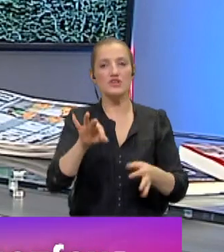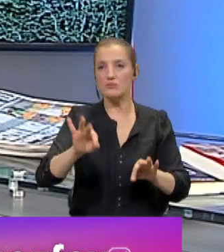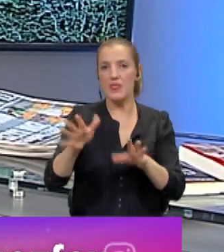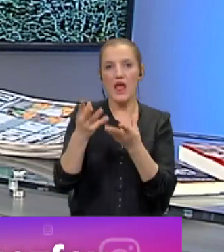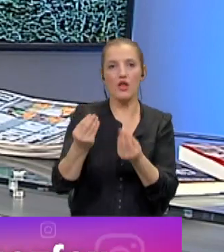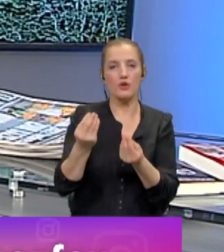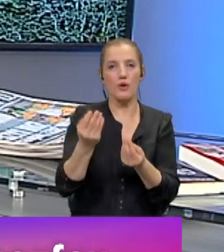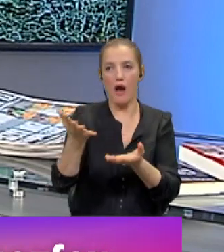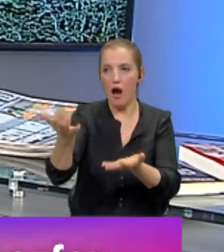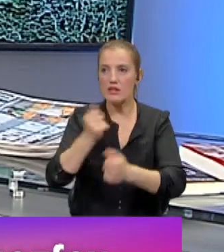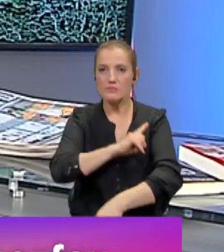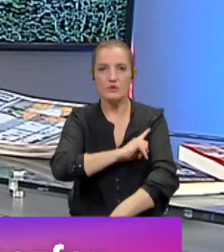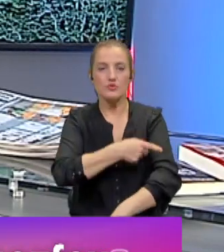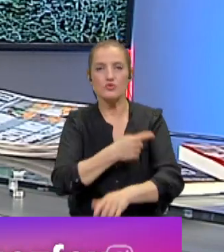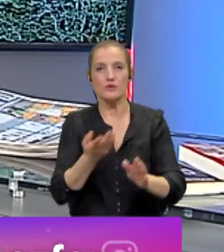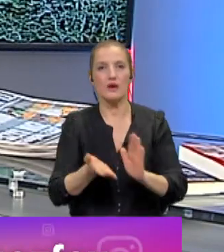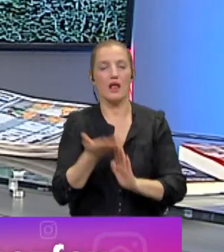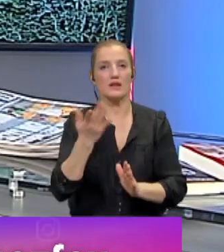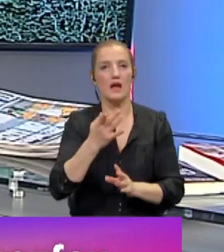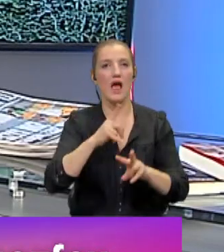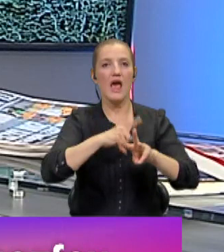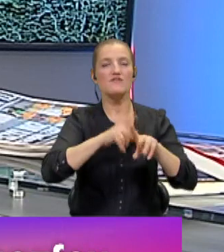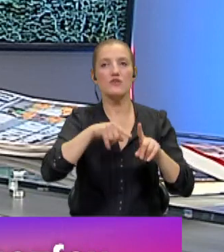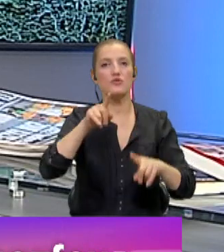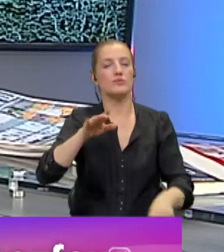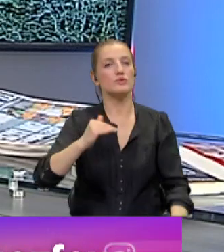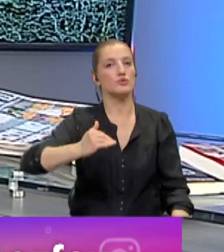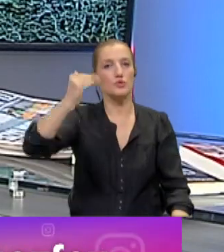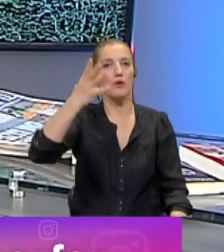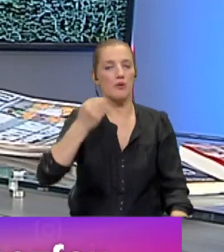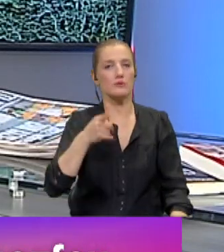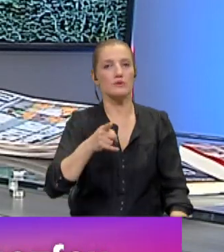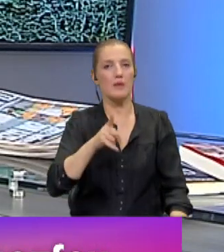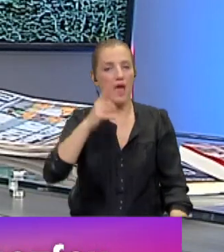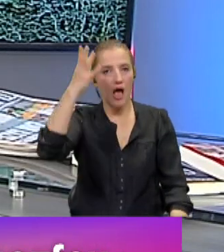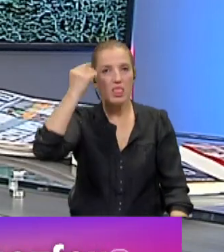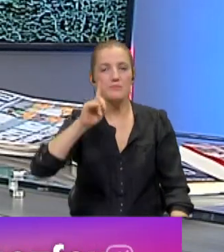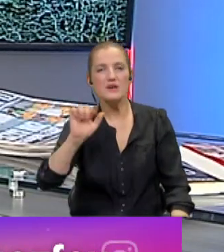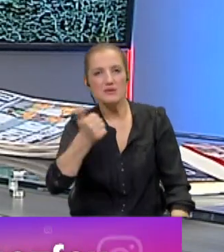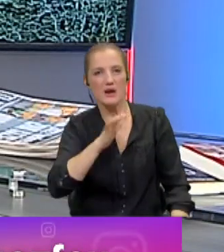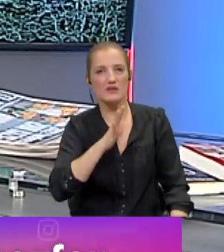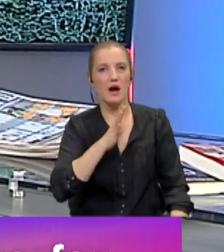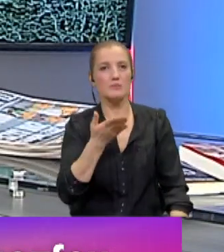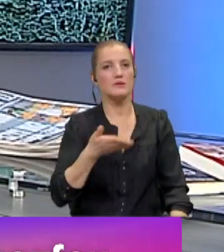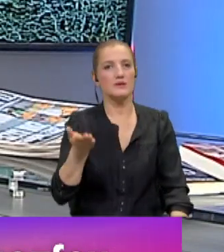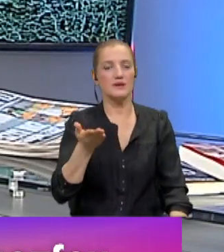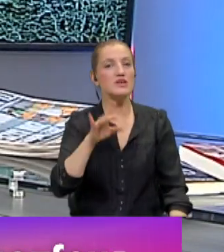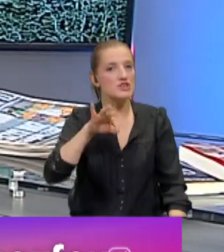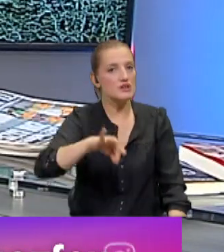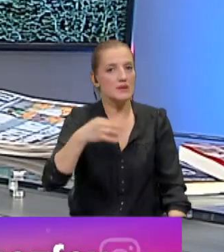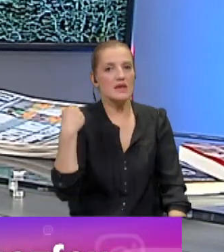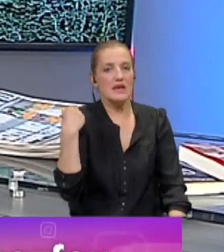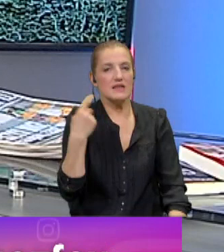ne oldu alınmış ortadan kalktıktan sonra enflasyon bu kadar yüksek olduktan sonra bir anlam bir kıymeti var mı Şimdi bir de